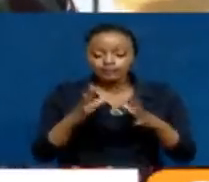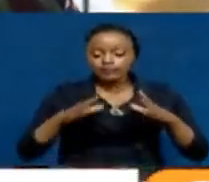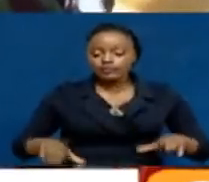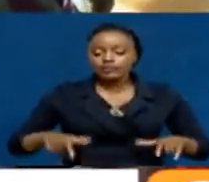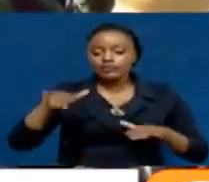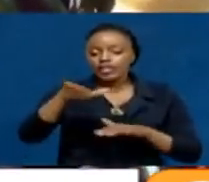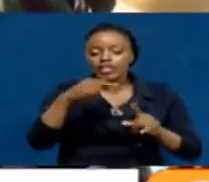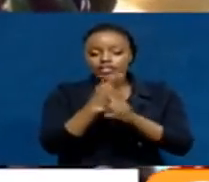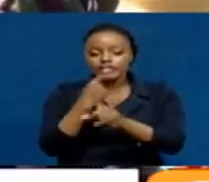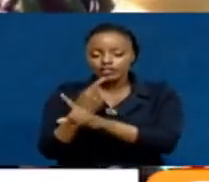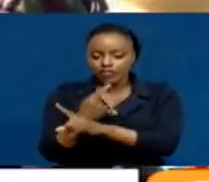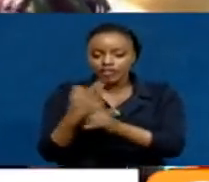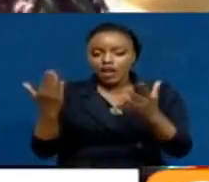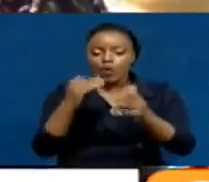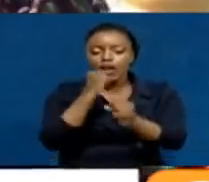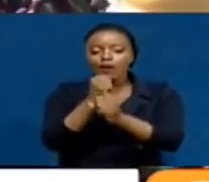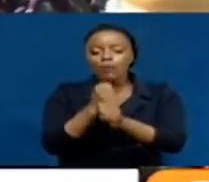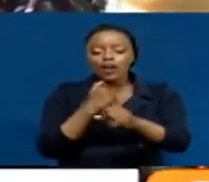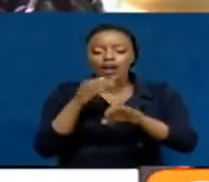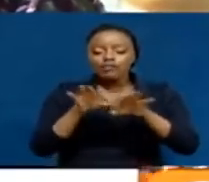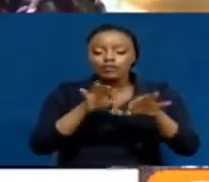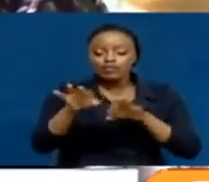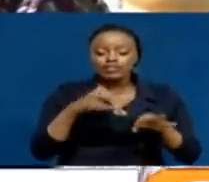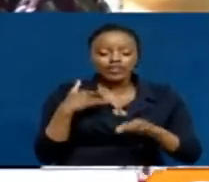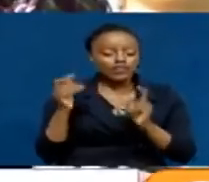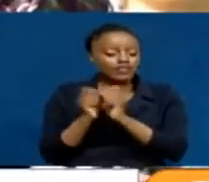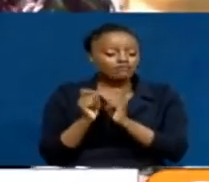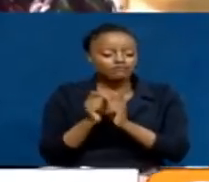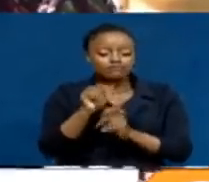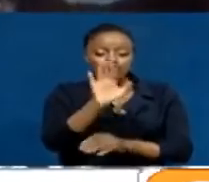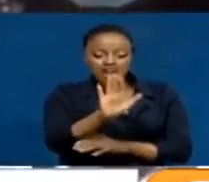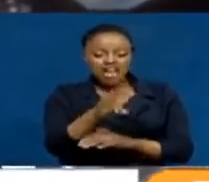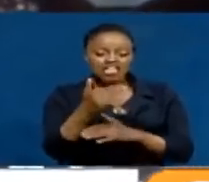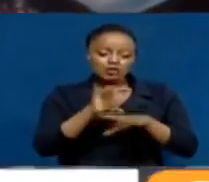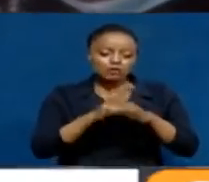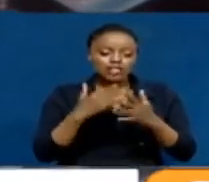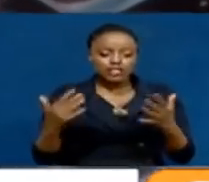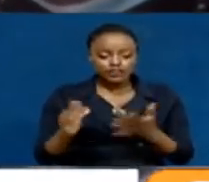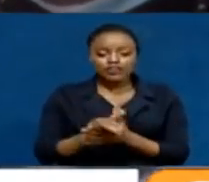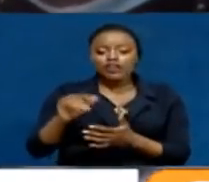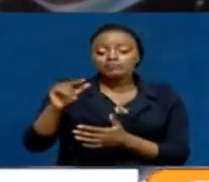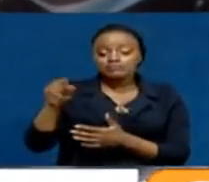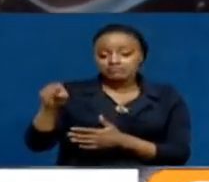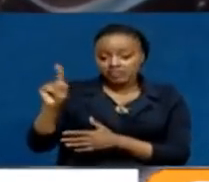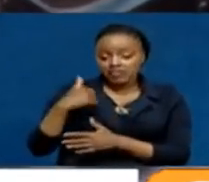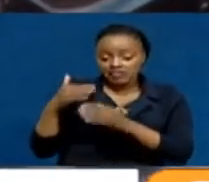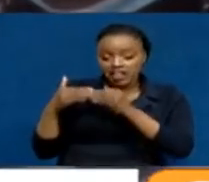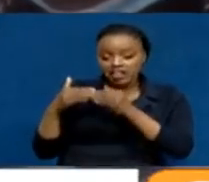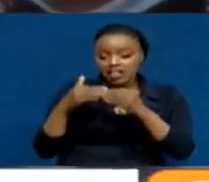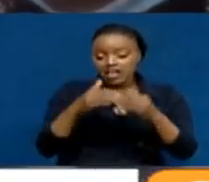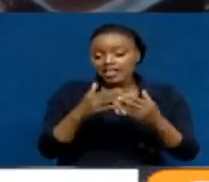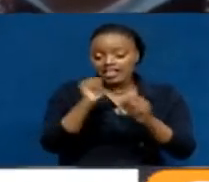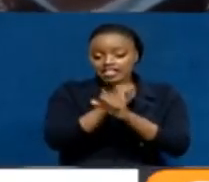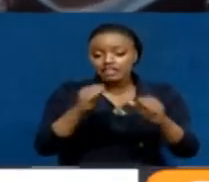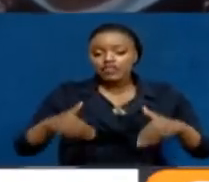Wakazi wa maeneo mbalimbali alikohudumu wameelezea tamu chungu ya uongozi wake. Natembeya aliokoa vijana sababu